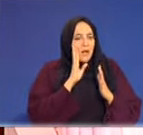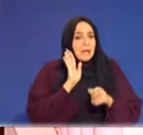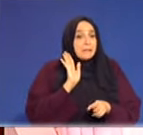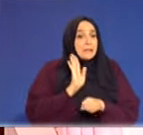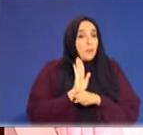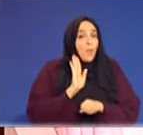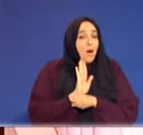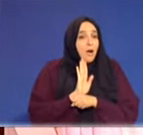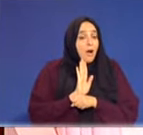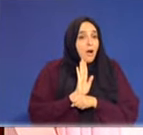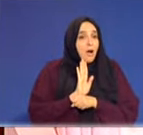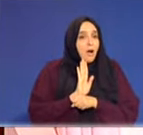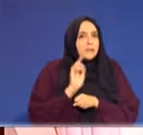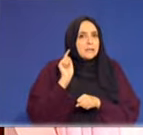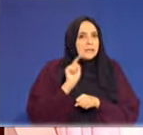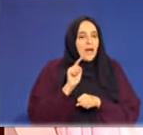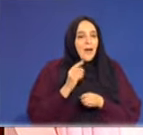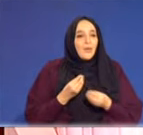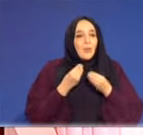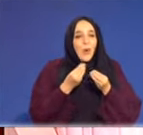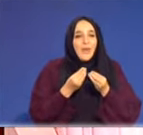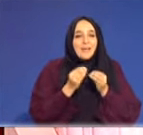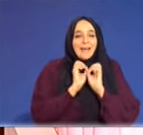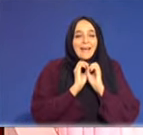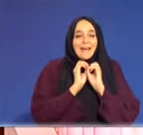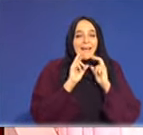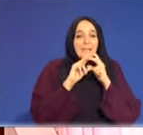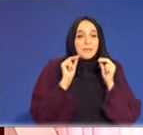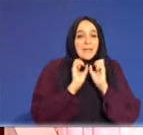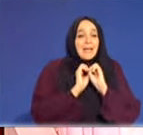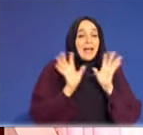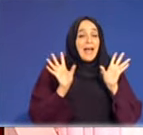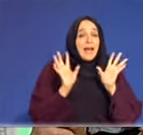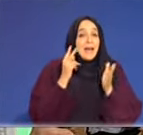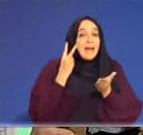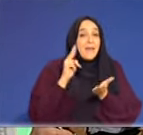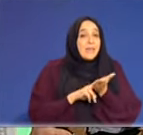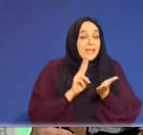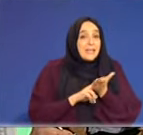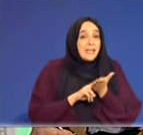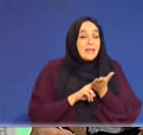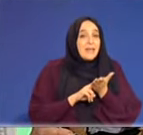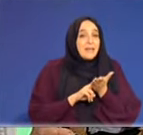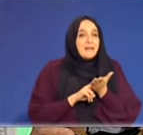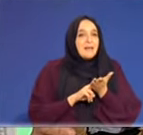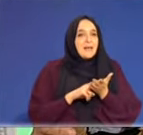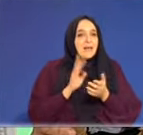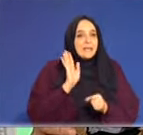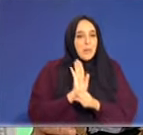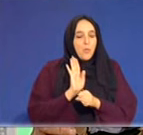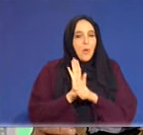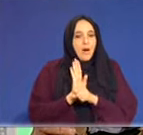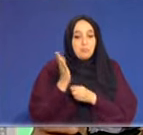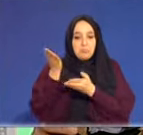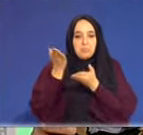حد ذاتها هي التي تساعد على إبراز الحقيقة. نعم. الشهادة